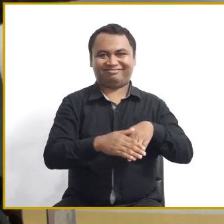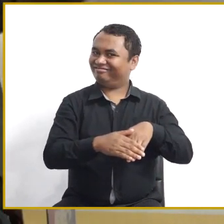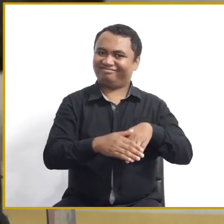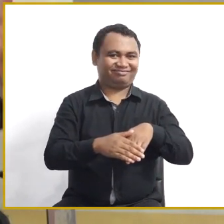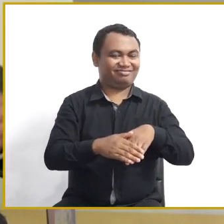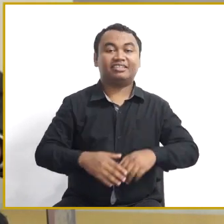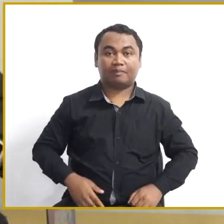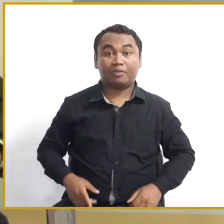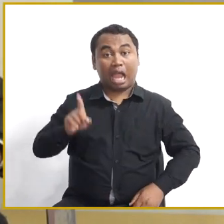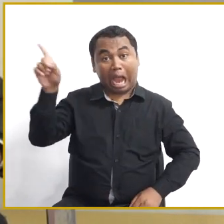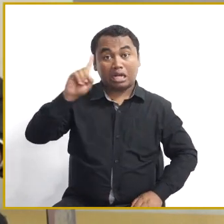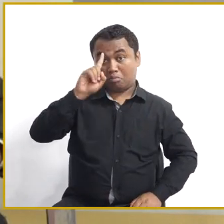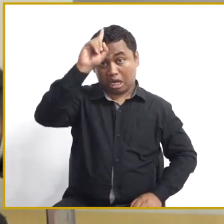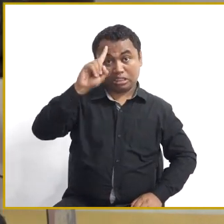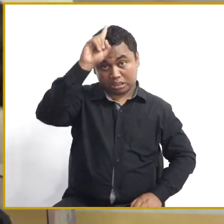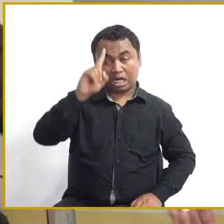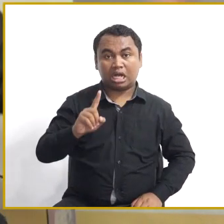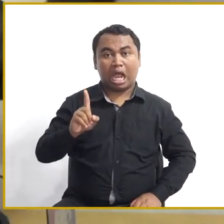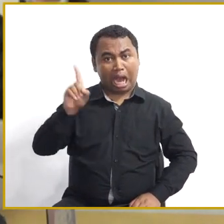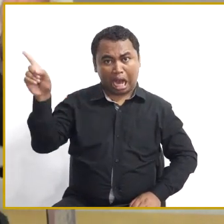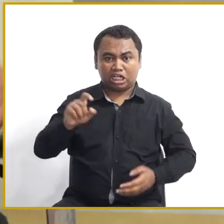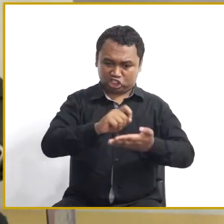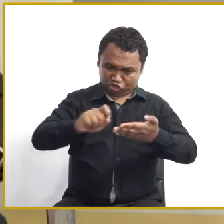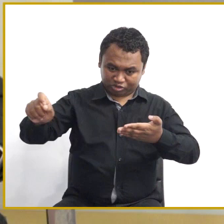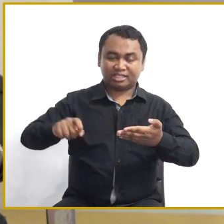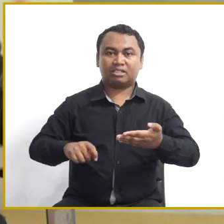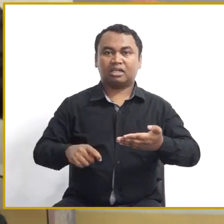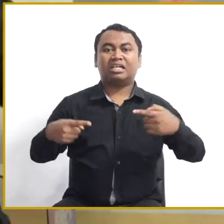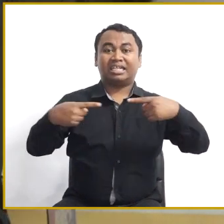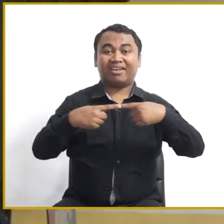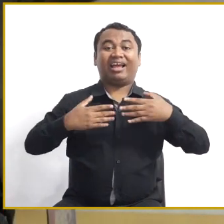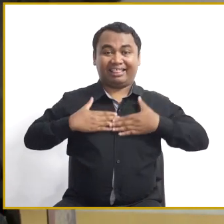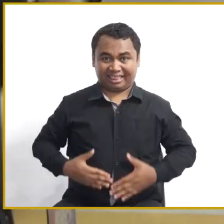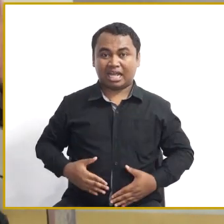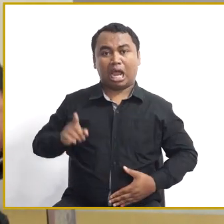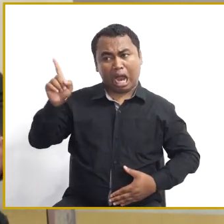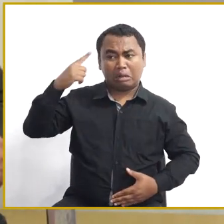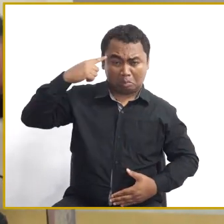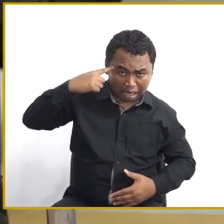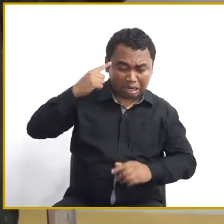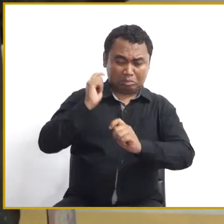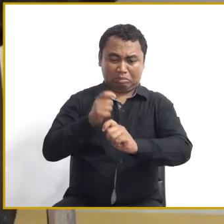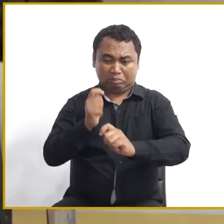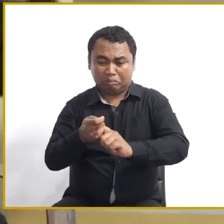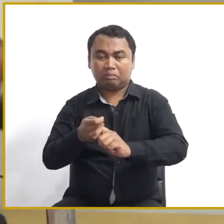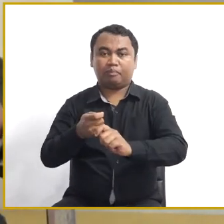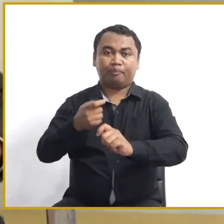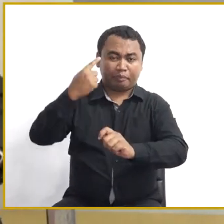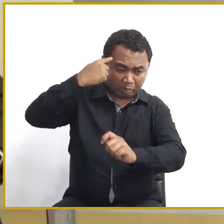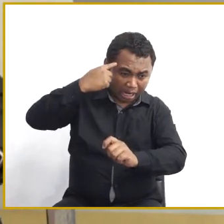Famanin nasib, ou madang, mchuxan. Ne fiz mbam, makan koko, makan